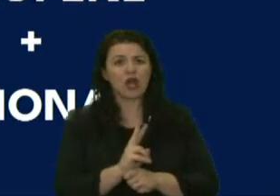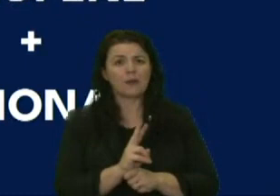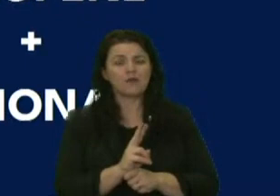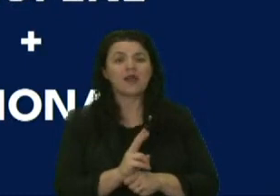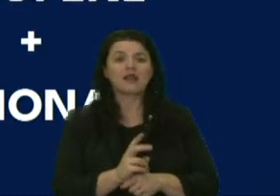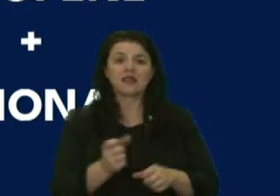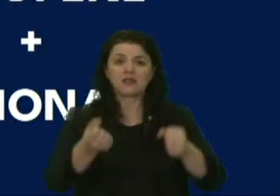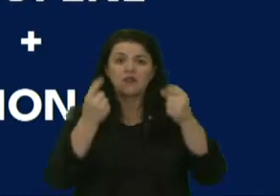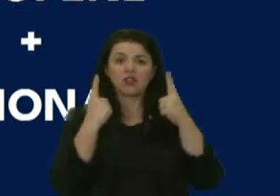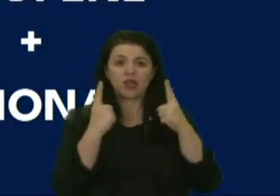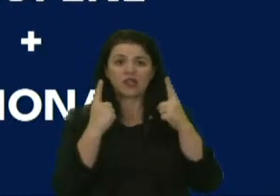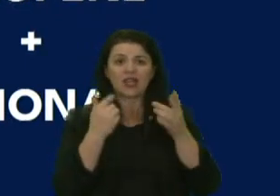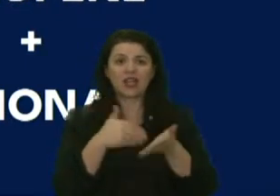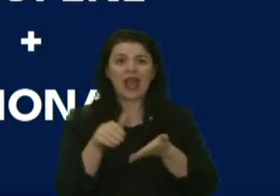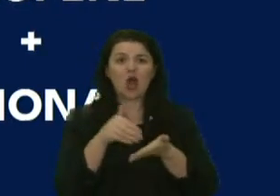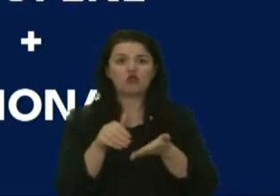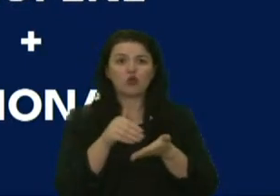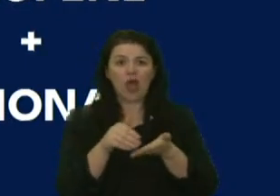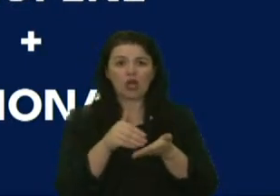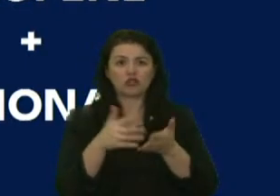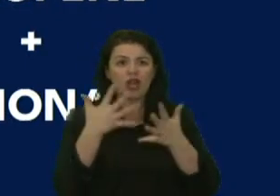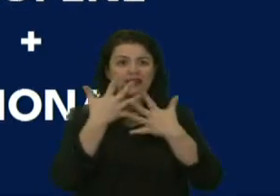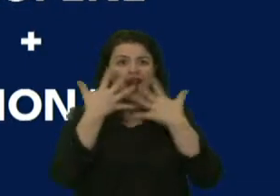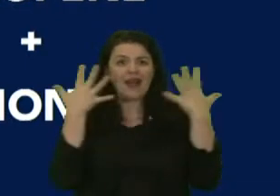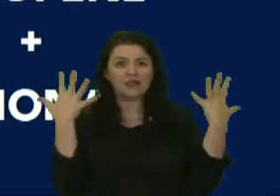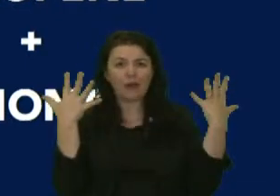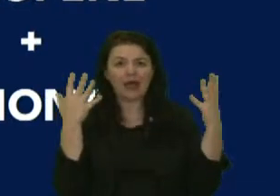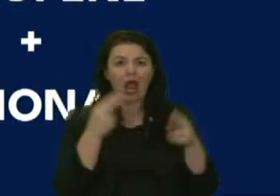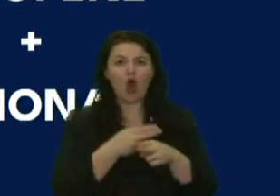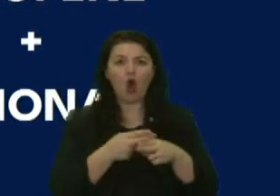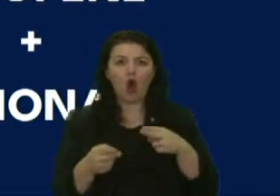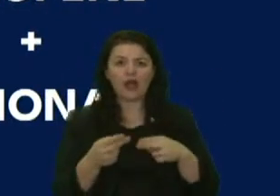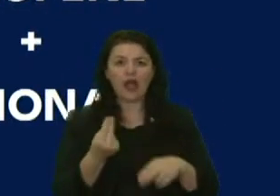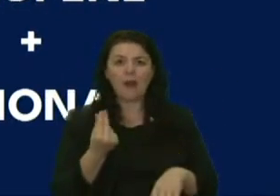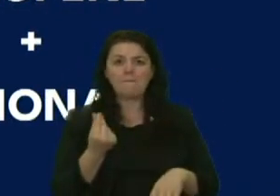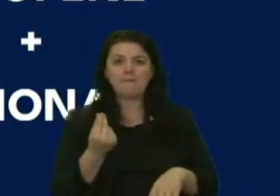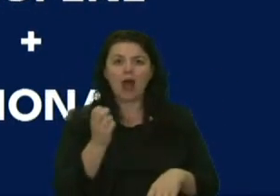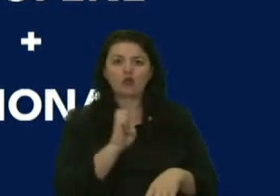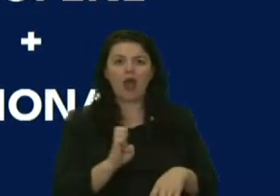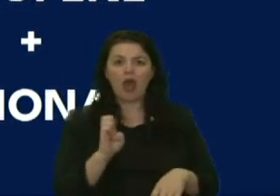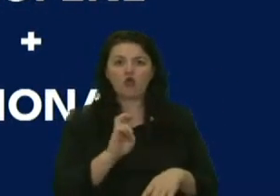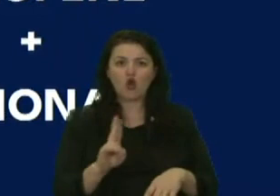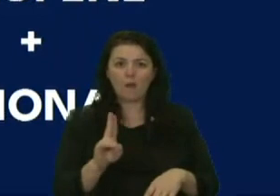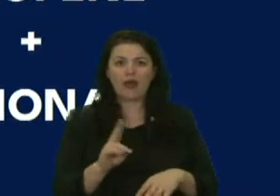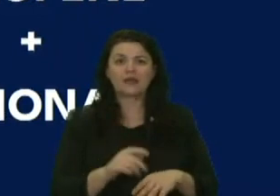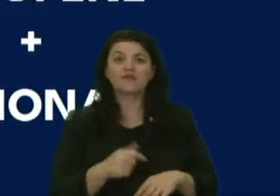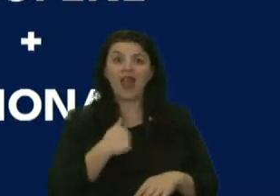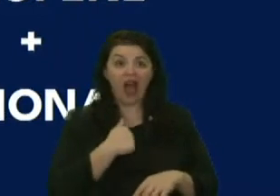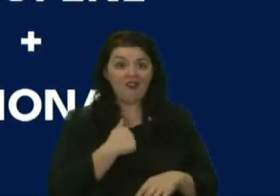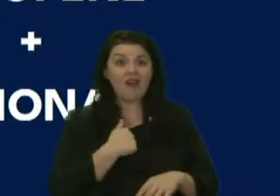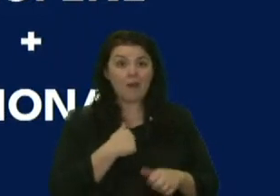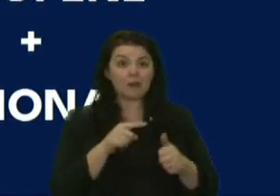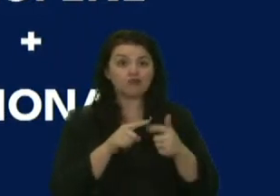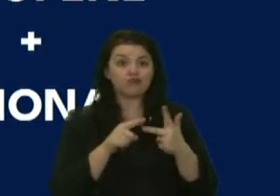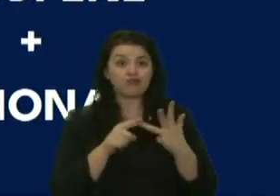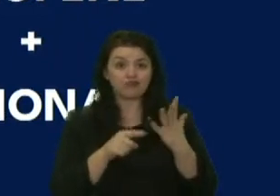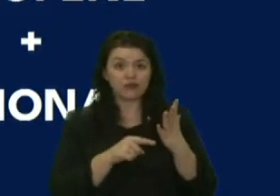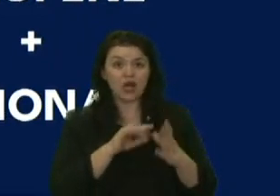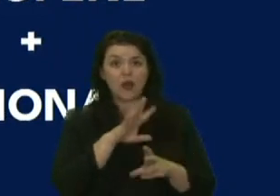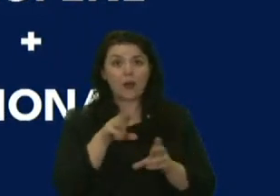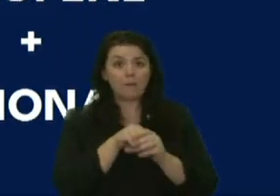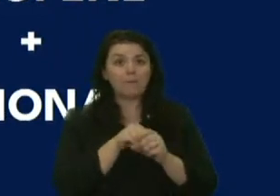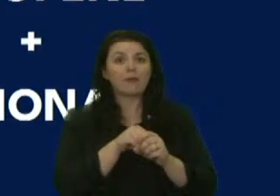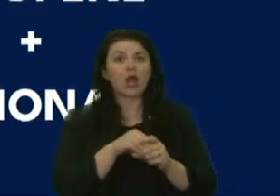la bun sfârșit și să cheltuiești în manieră transparentă și corectă banul public european avem Șansa de a avea la Cluj aceste ingrediente prin